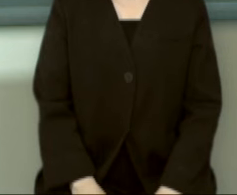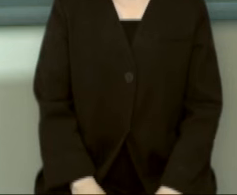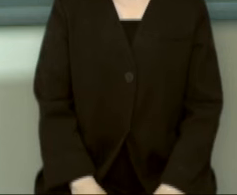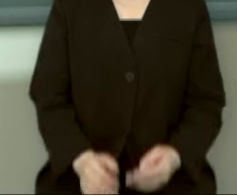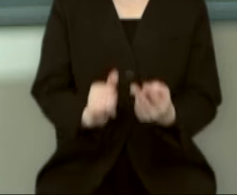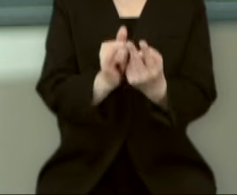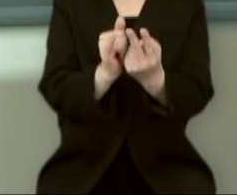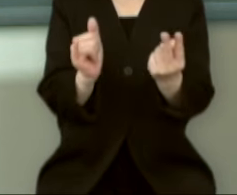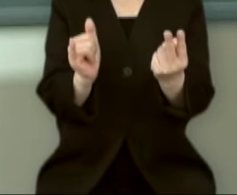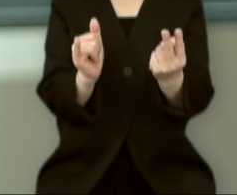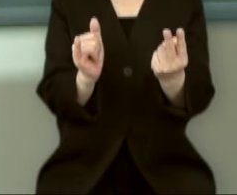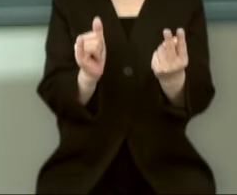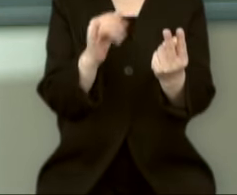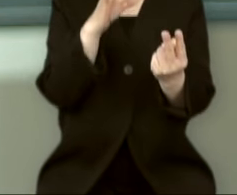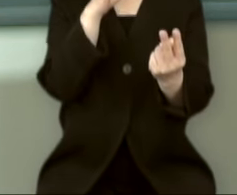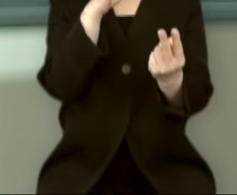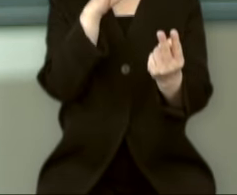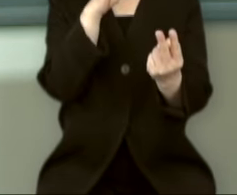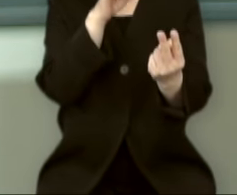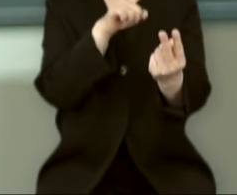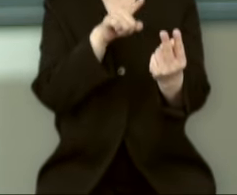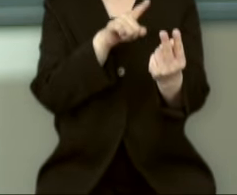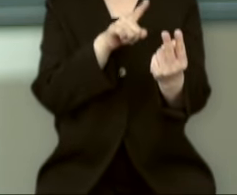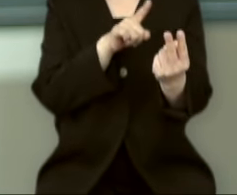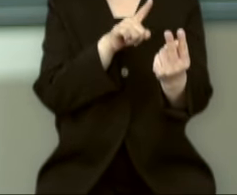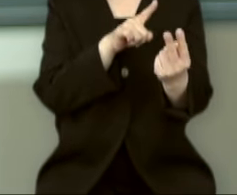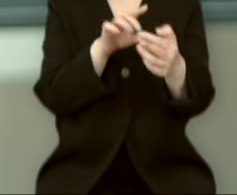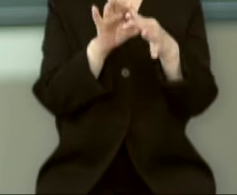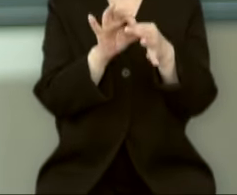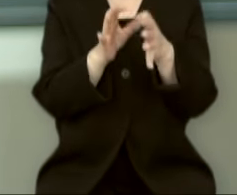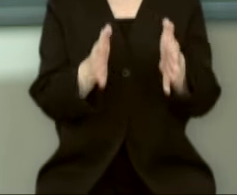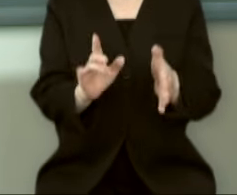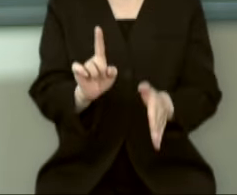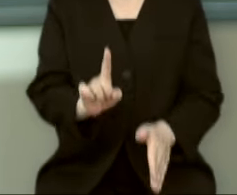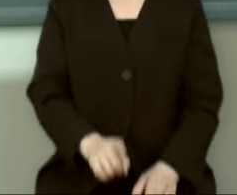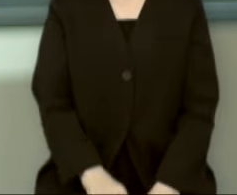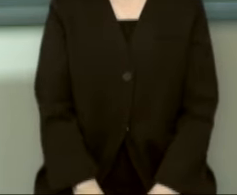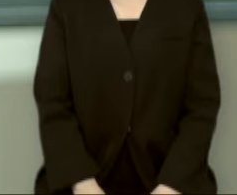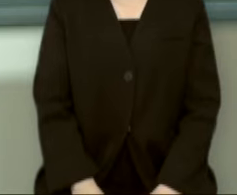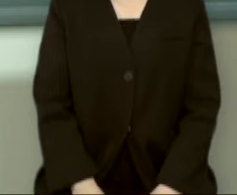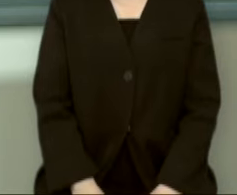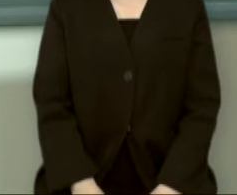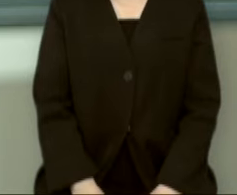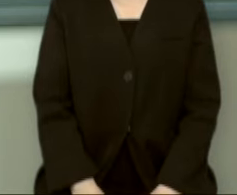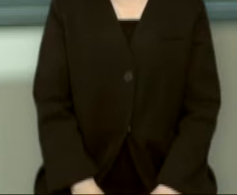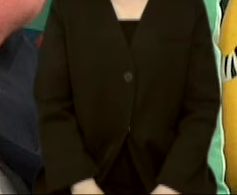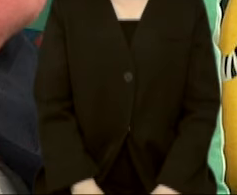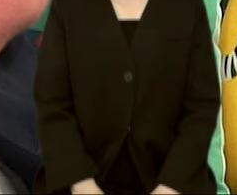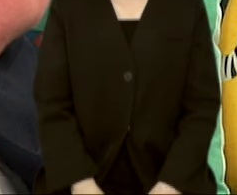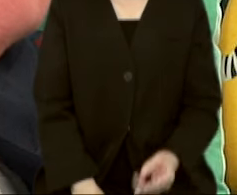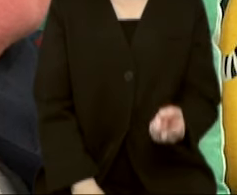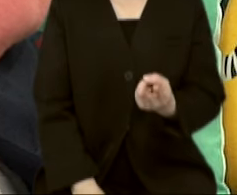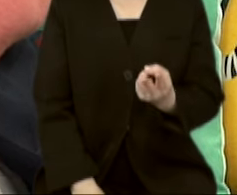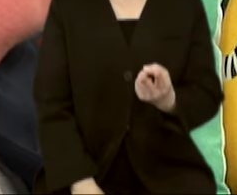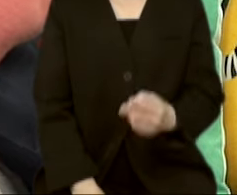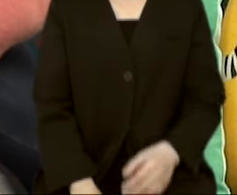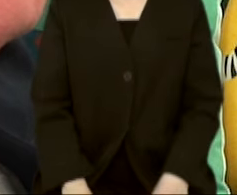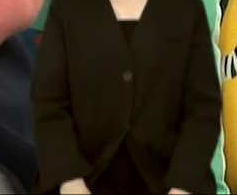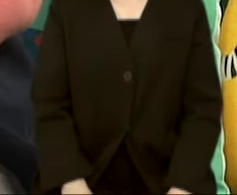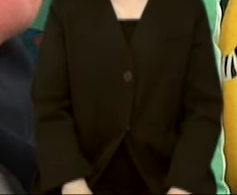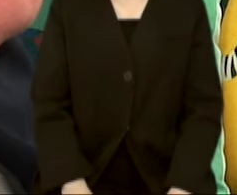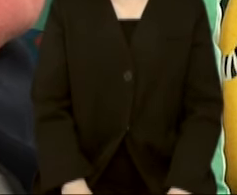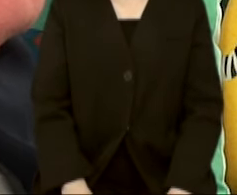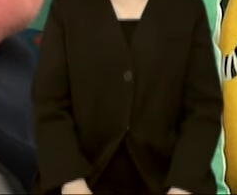두 분 되게 궁금해하실 것 같아요. 어떤 사이십니까? 아, 저희요.